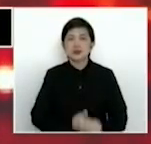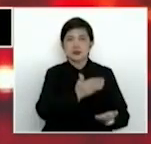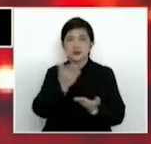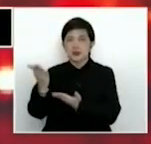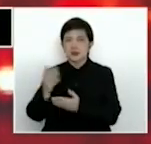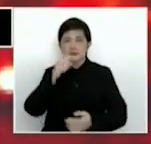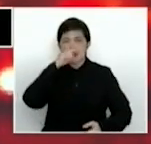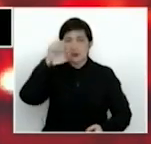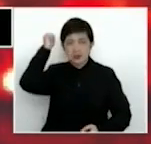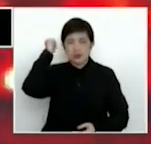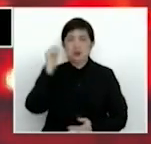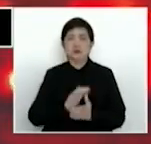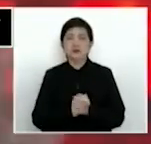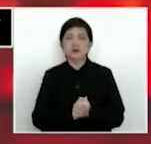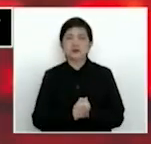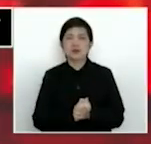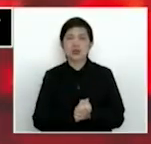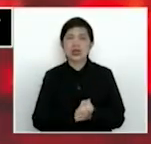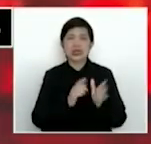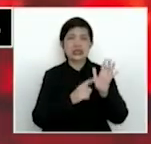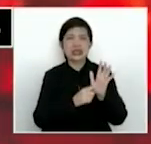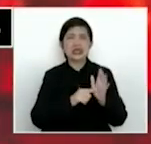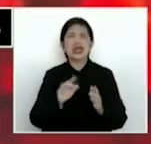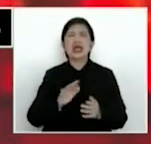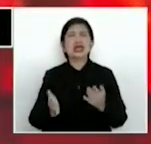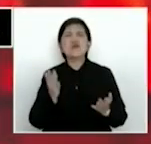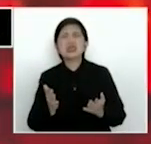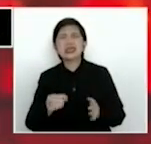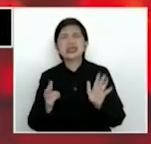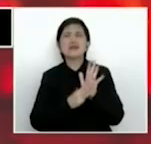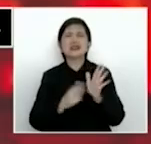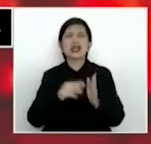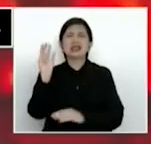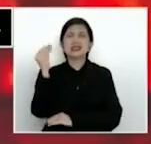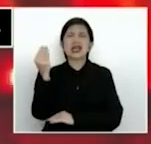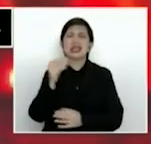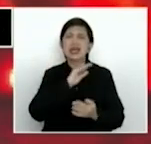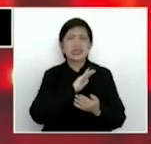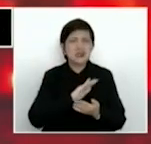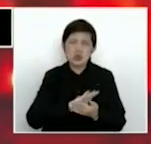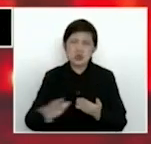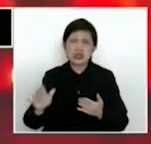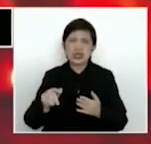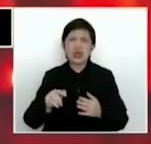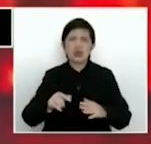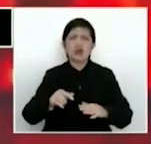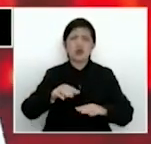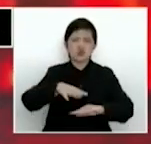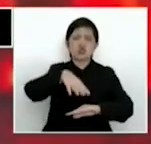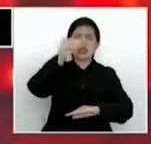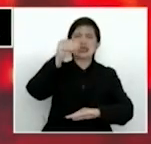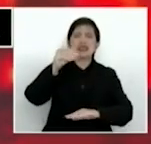Warga Jakarta kenyataannya tidaklah mungkin urusan Jakarta dibereskan sentralisasi dari